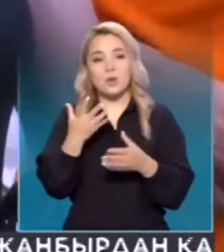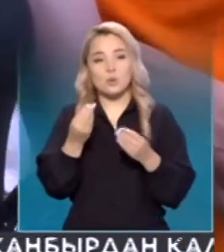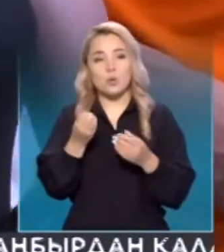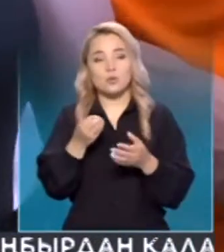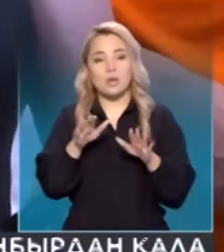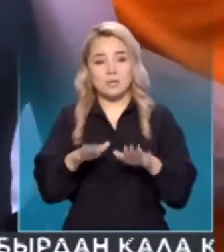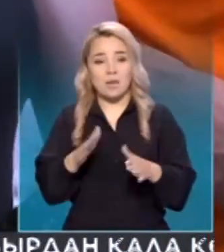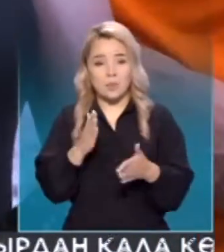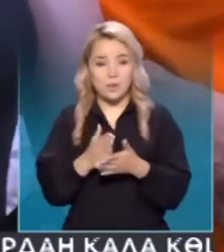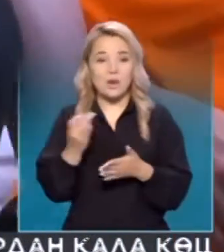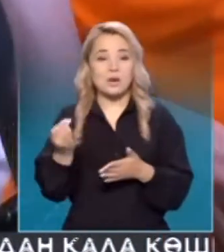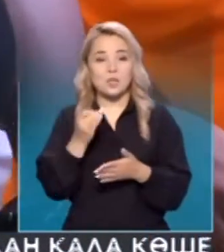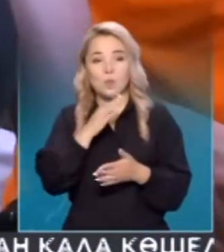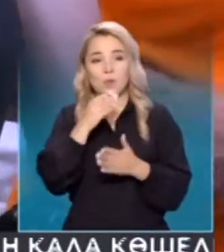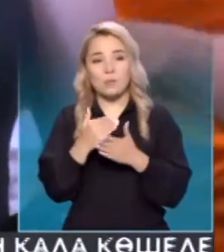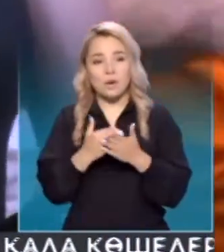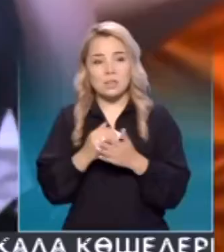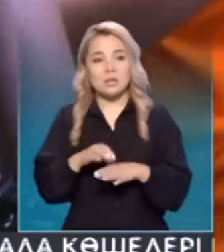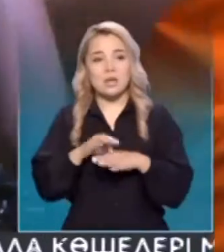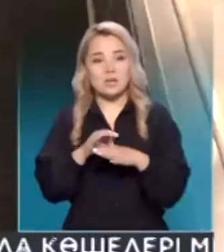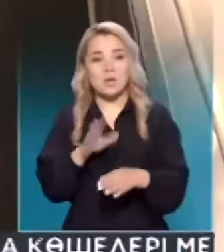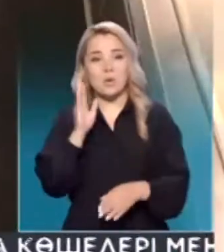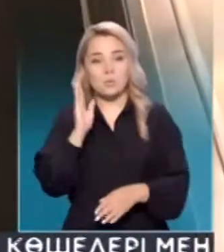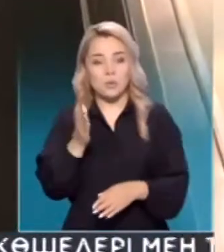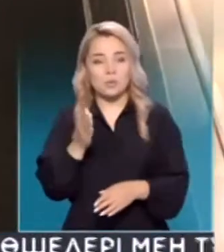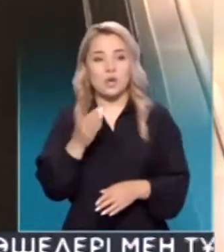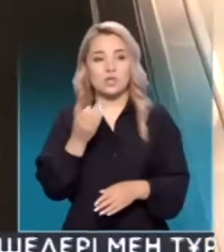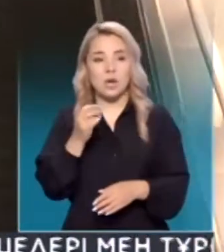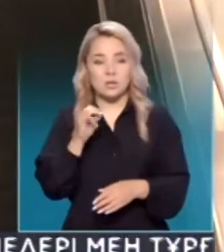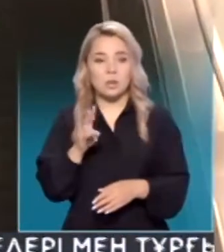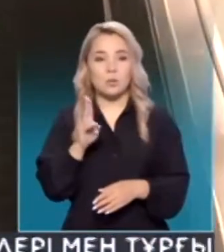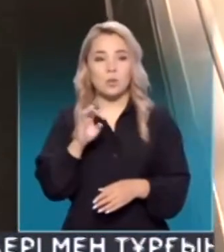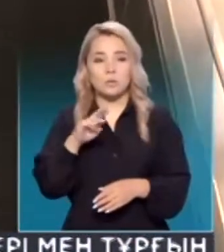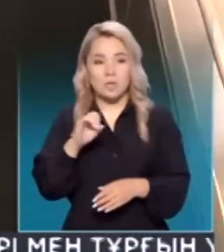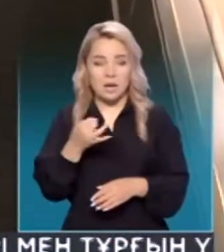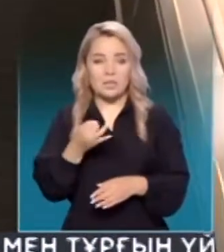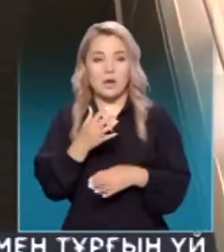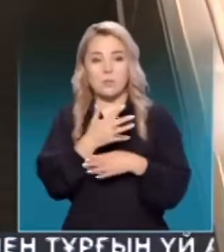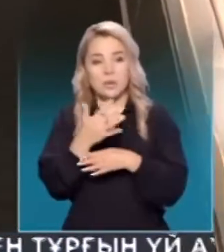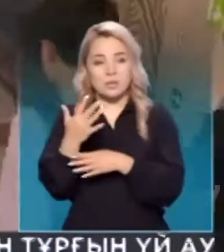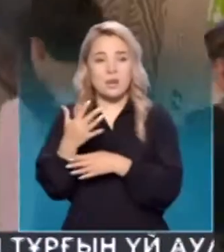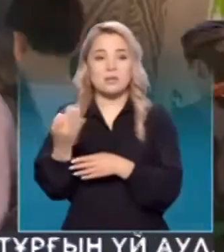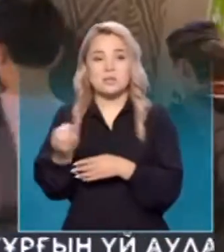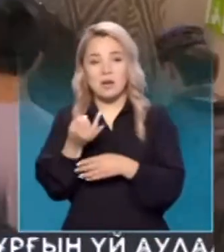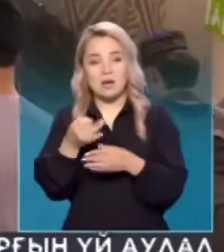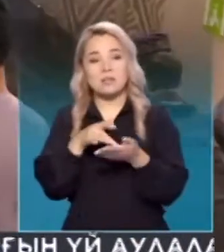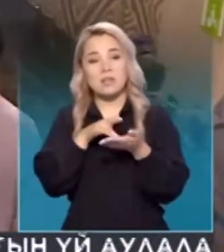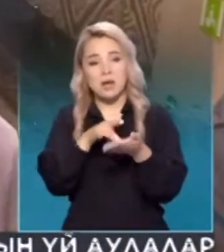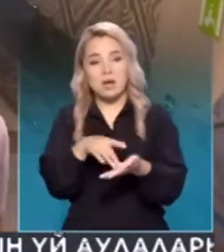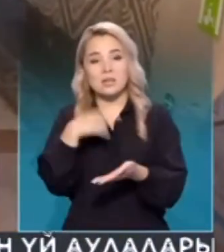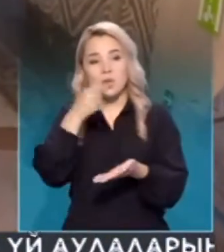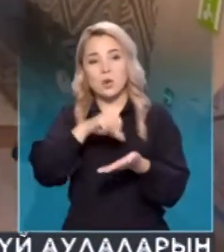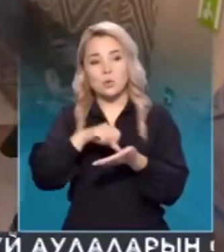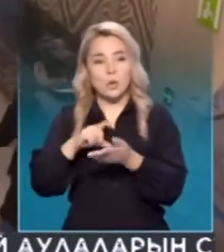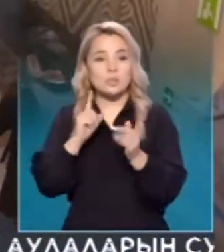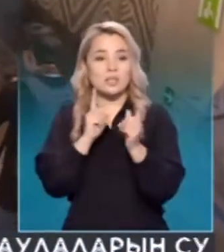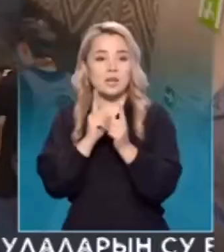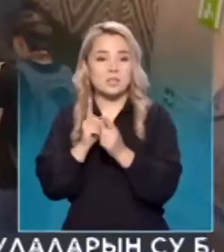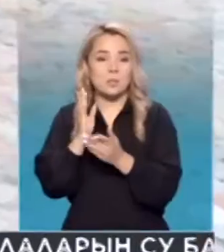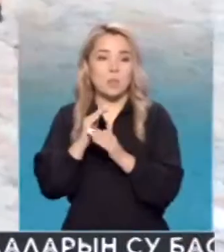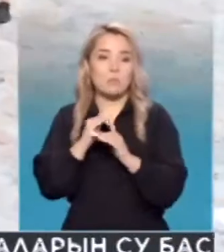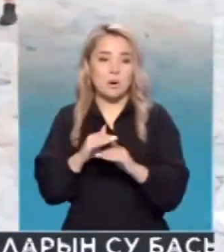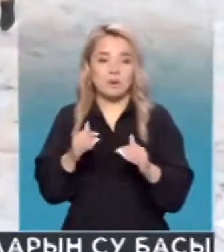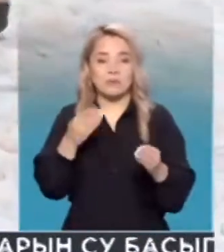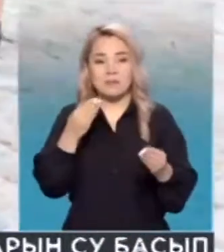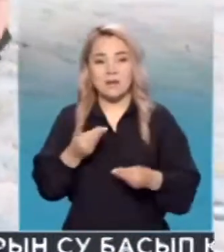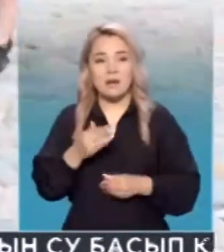аялдайды. Алда қызықты бағдарламалар күтіп тұр. Шарын Көлсай ұлттық парктеріне саяхаттап, елге белгілі тұлғалармен кездеспек. Балалардың